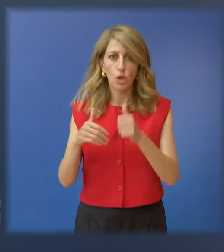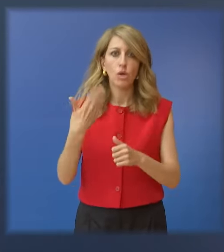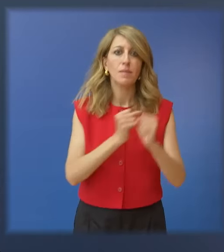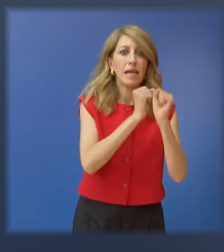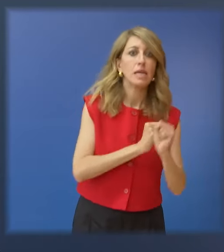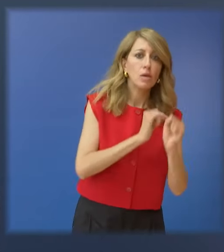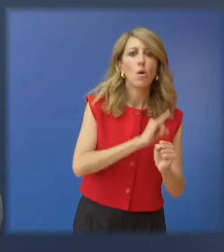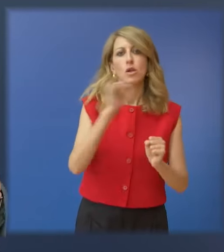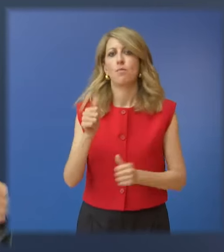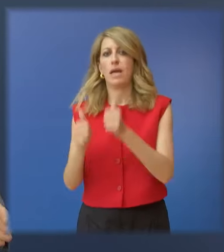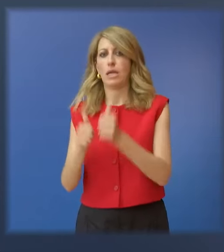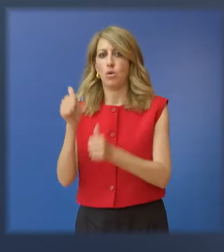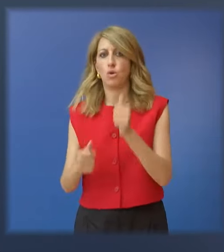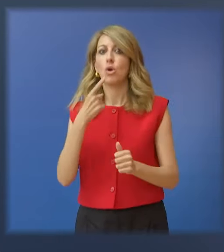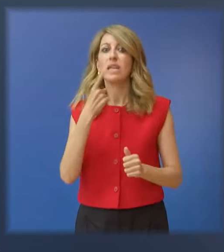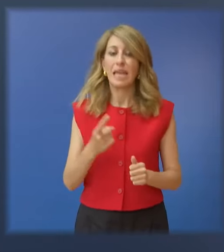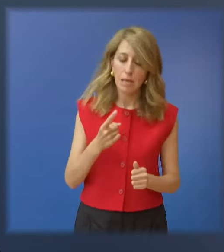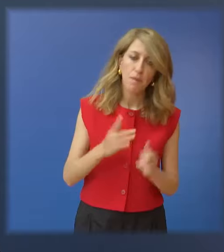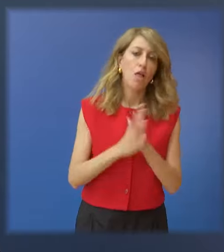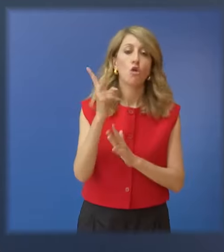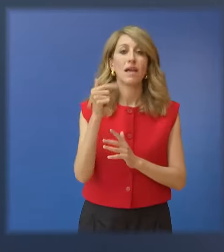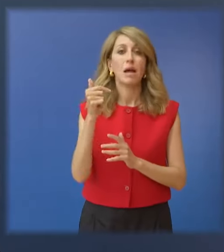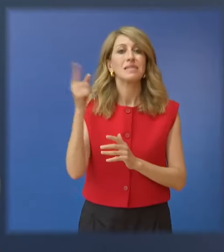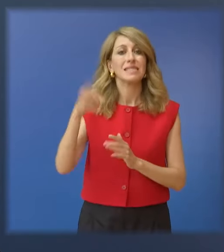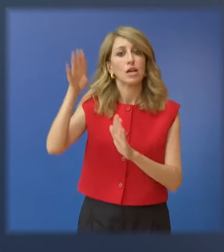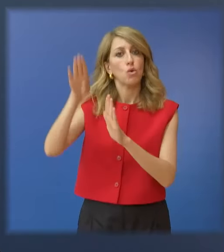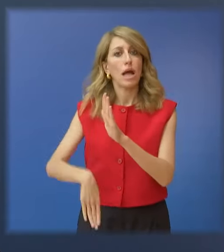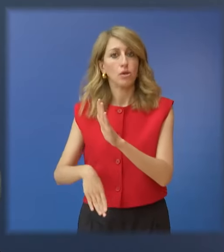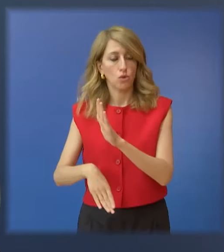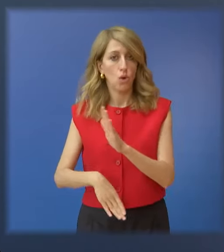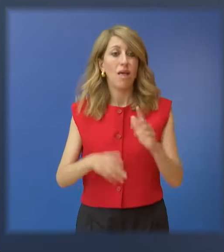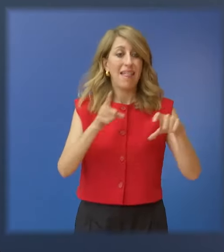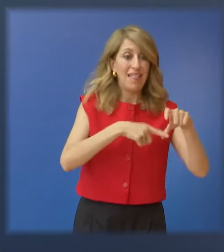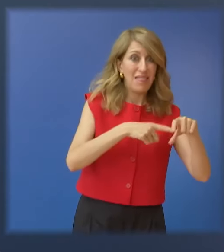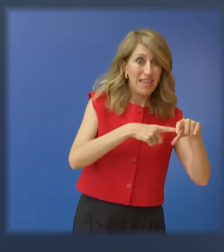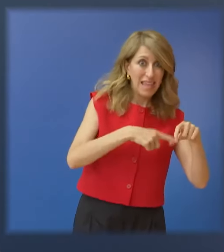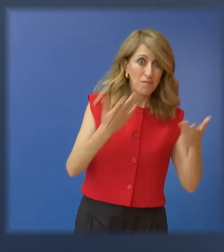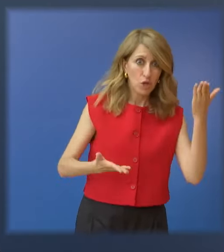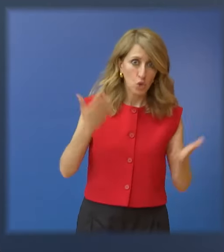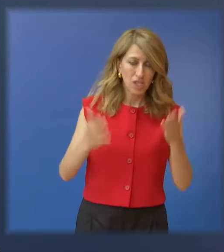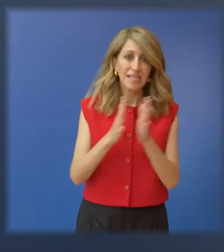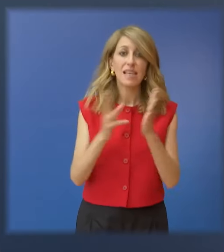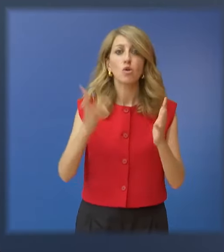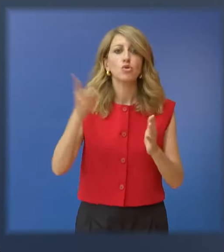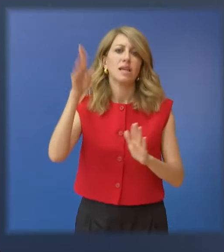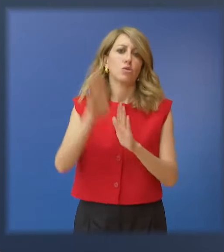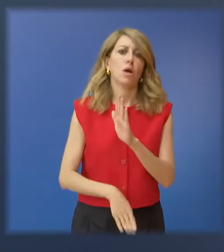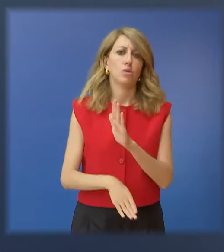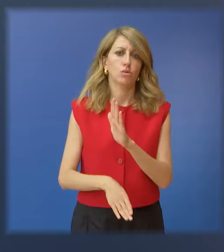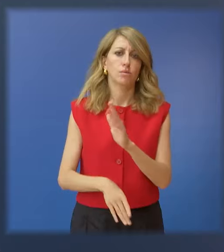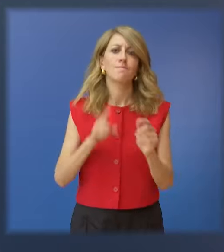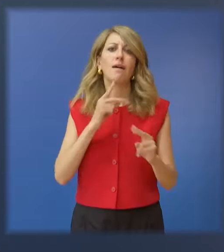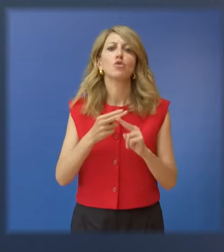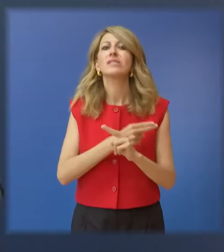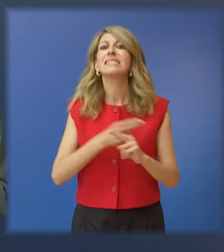1,5% κάτω ιανουάριος ιούνιος και 18% κάτω δεκέμβριος ιούνιος άρα φαίνεται ότι το μέτρο αυτό έχει